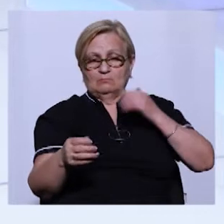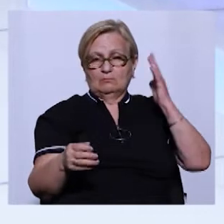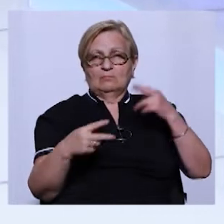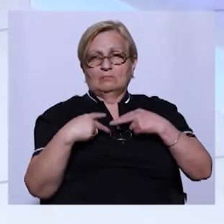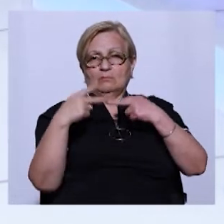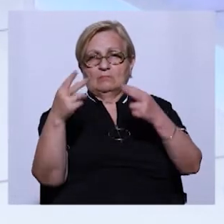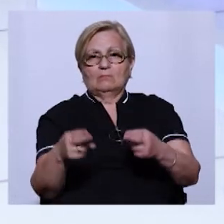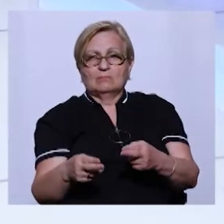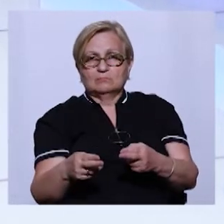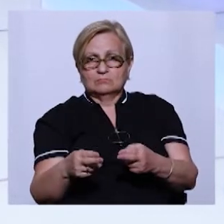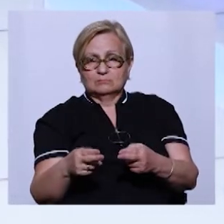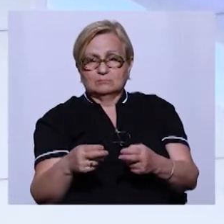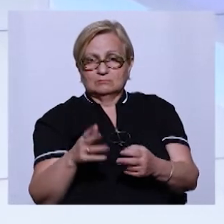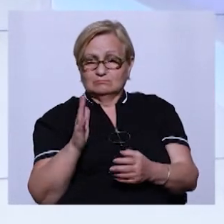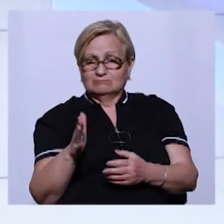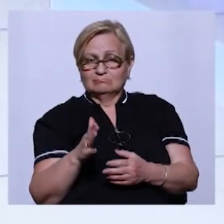და მისა